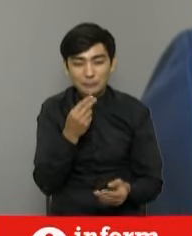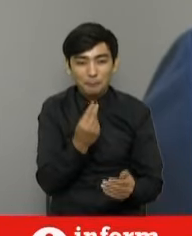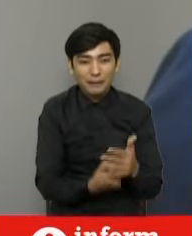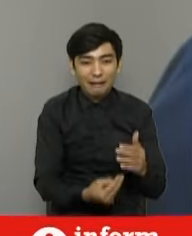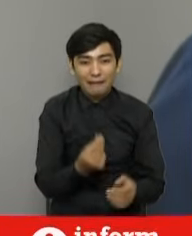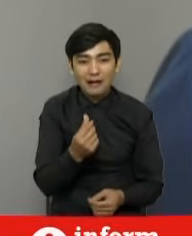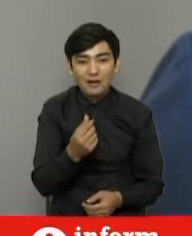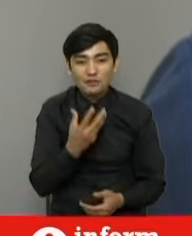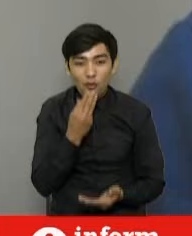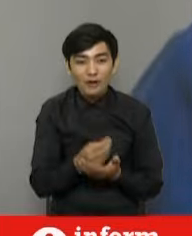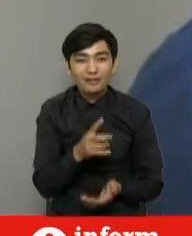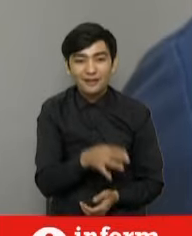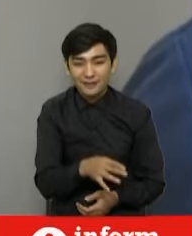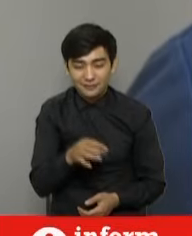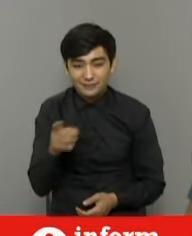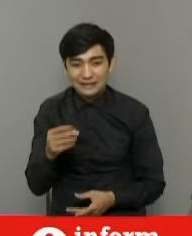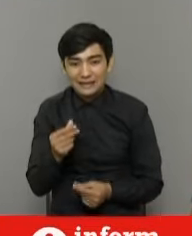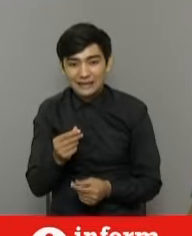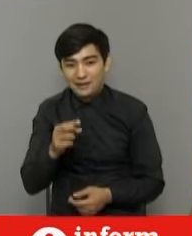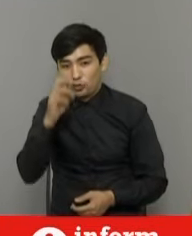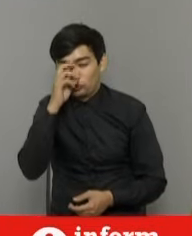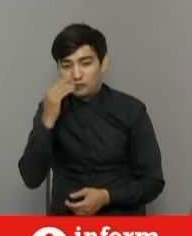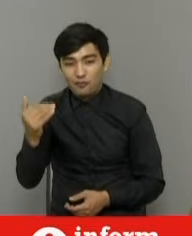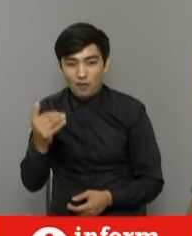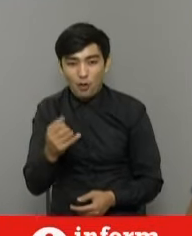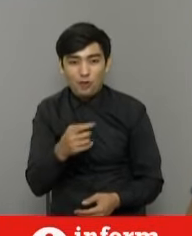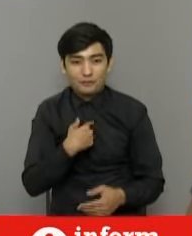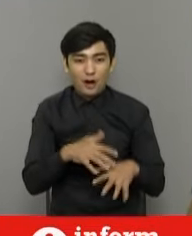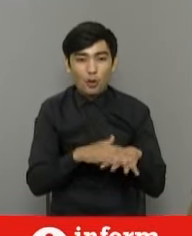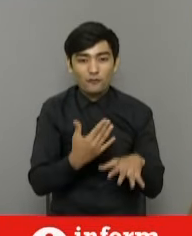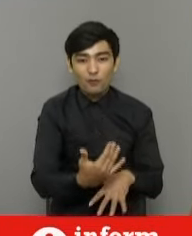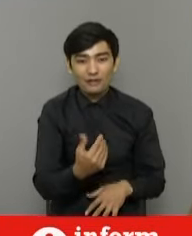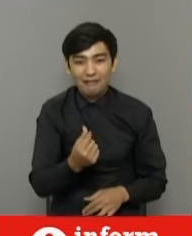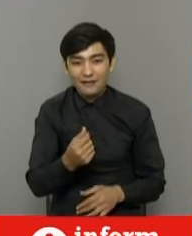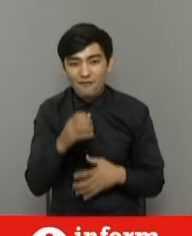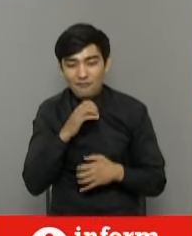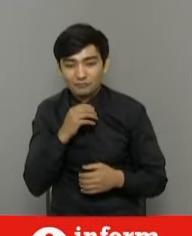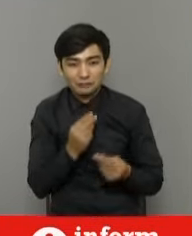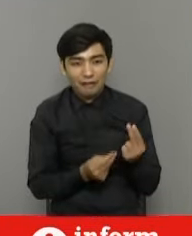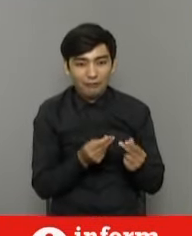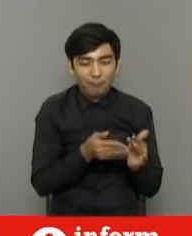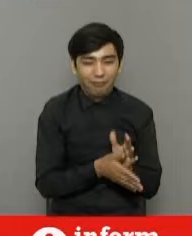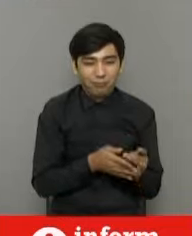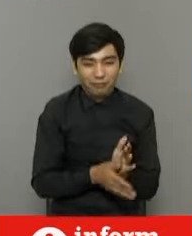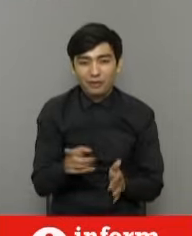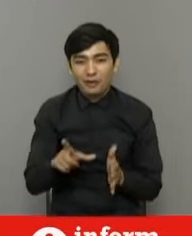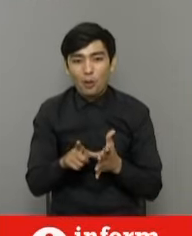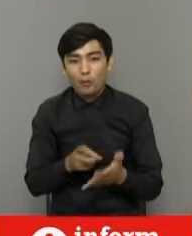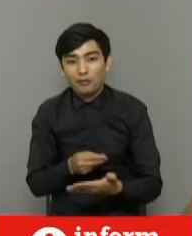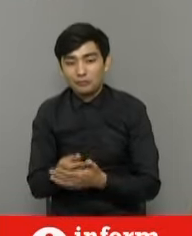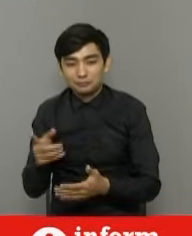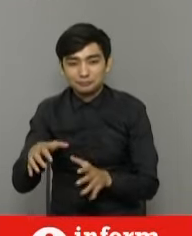деньги бюджета, деньги налогоплательщиков, наши с вами деньги. Одна только проверка в Алматинской области в казино показала, что